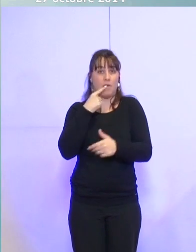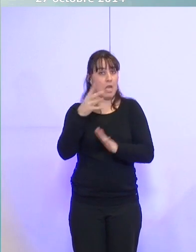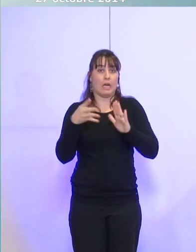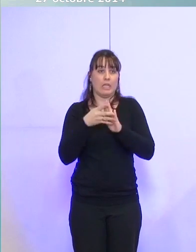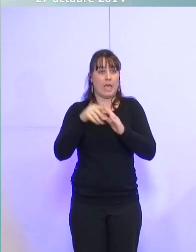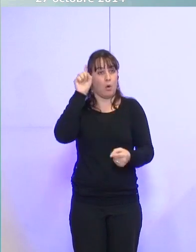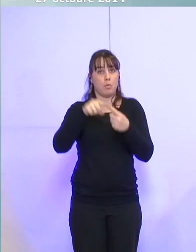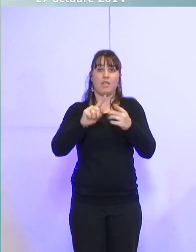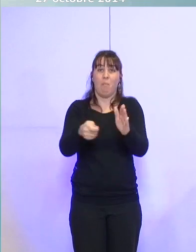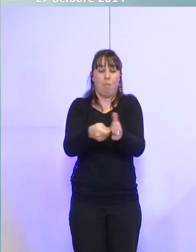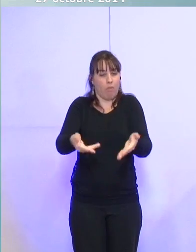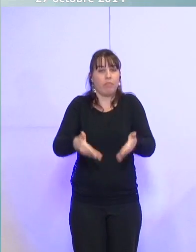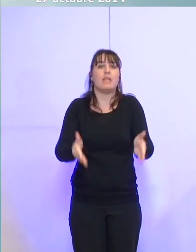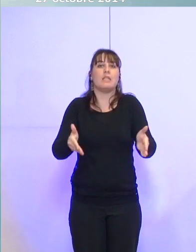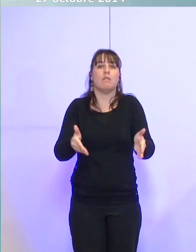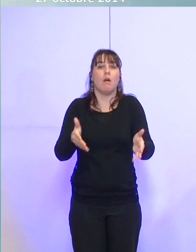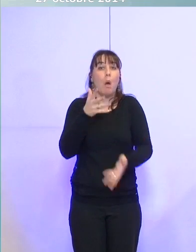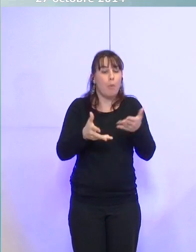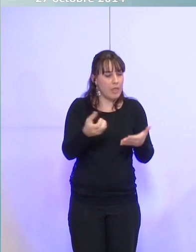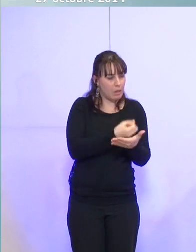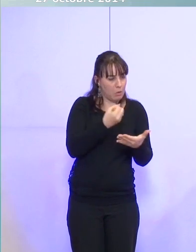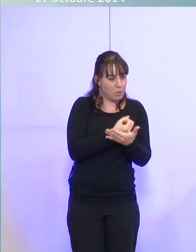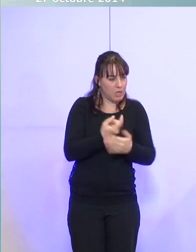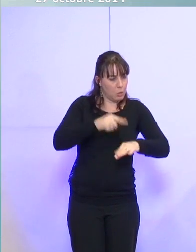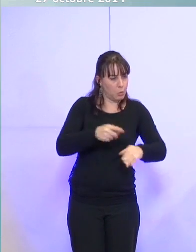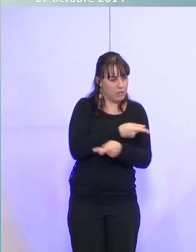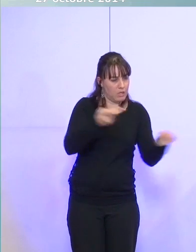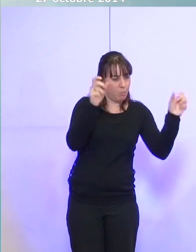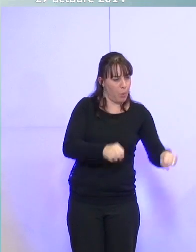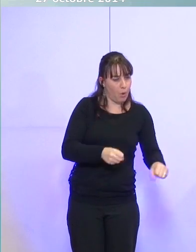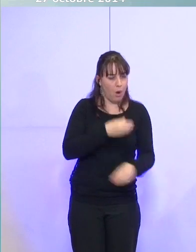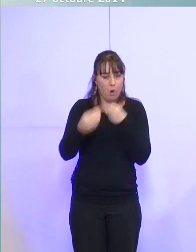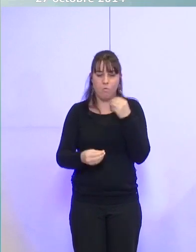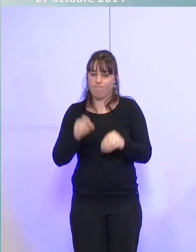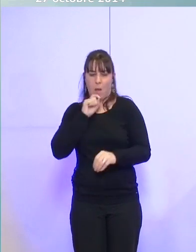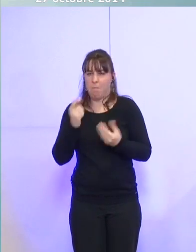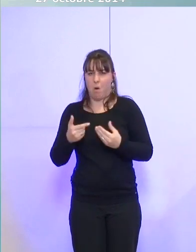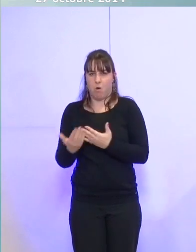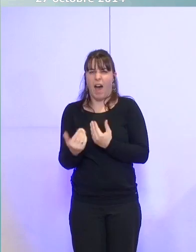décider à un instant T si certaines données sont immédiatement disponibles ou non.